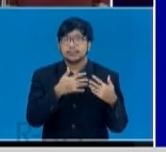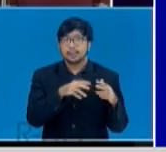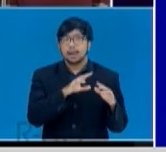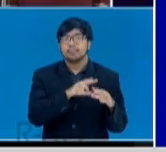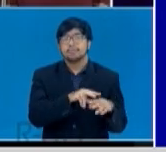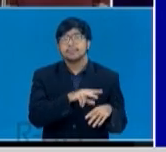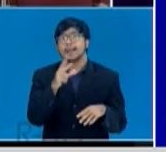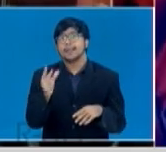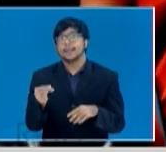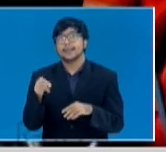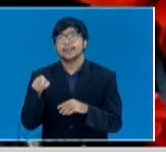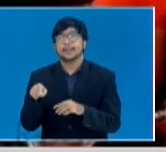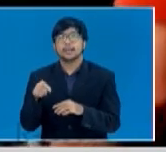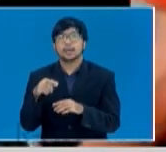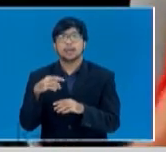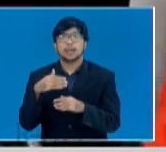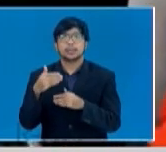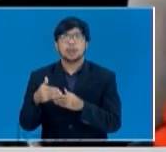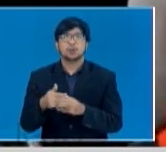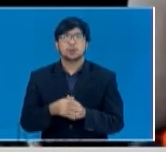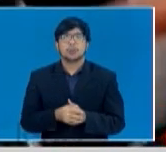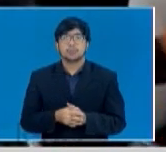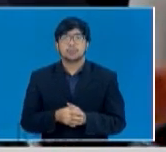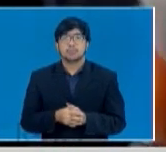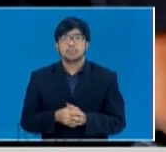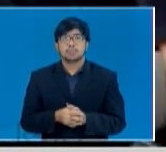mendengarkan keterangan saksi ahli puslapor. Kembali ke